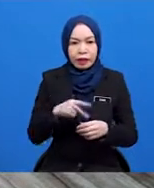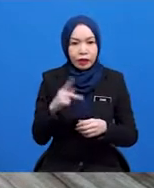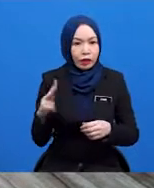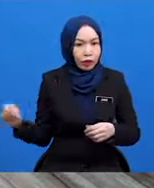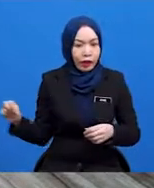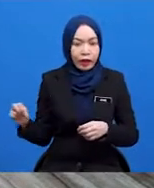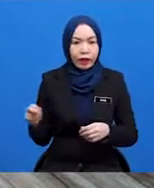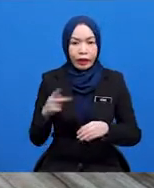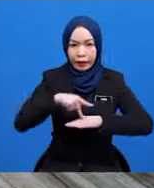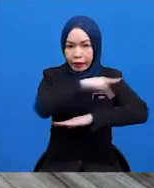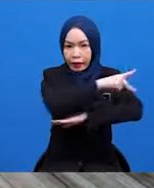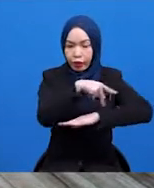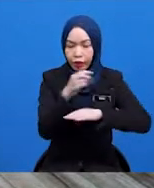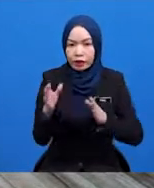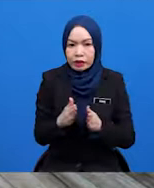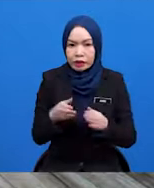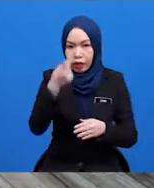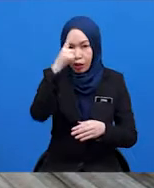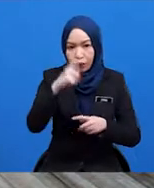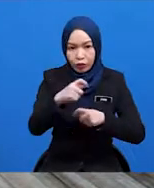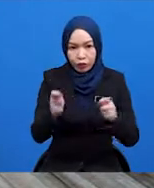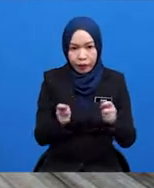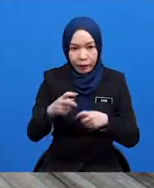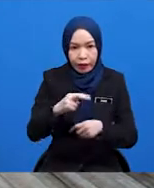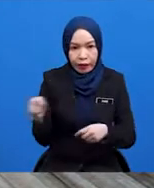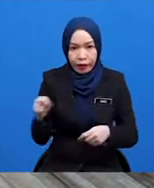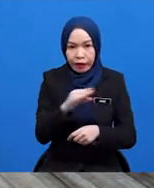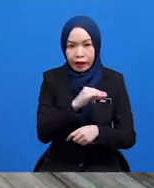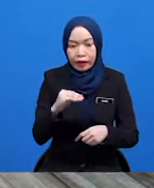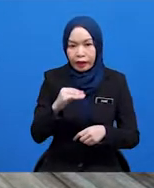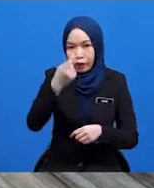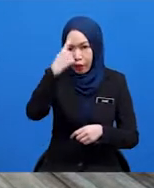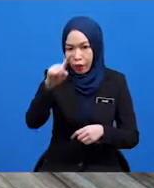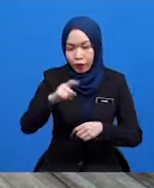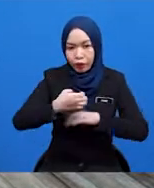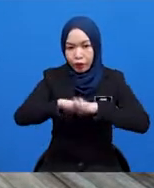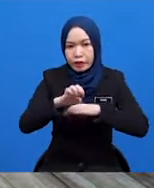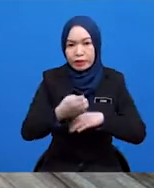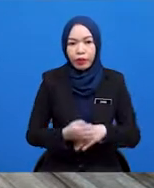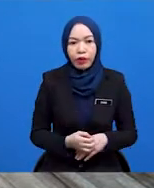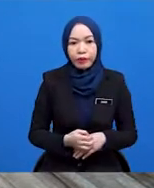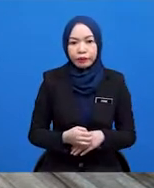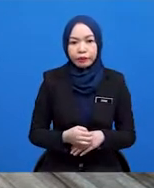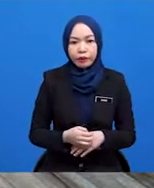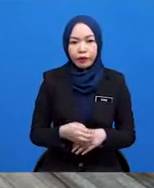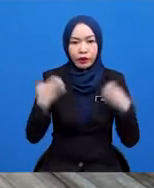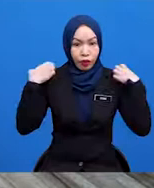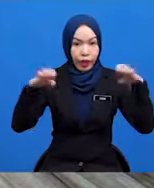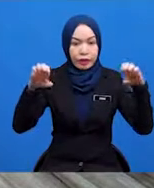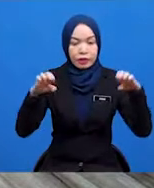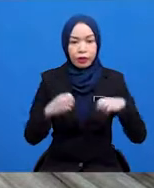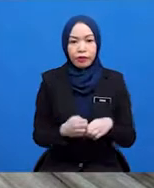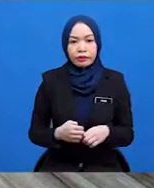pasaran tempatan dan juga sebagai hasil ekspor negara. Hasil pertanian biasanya